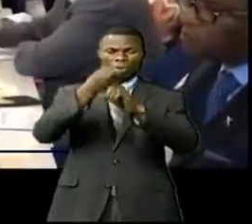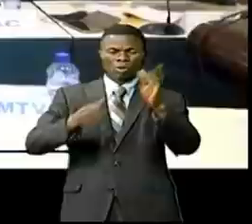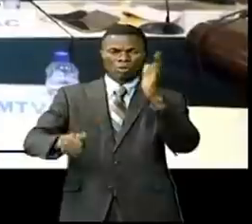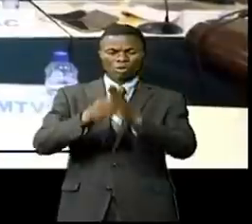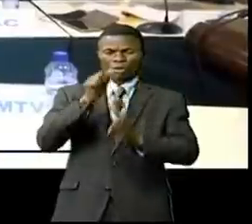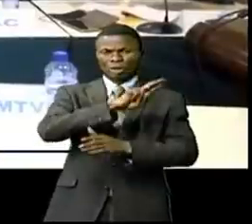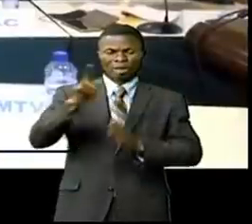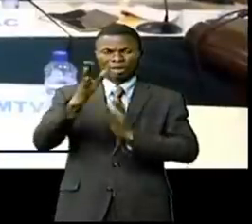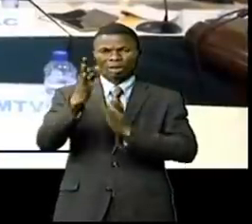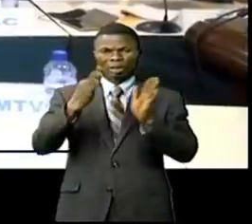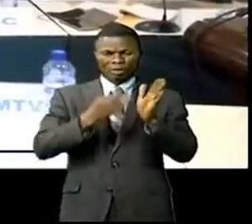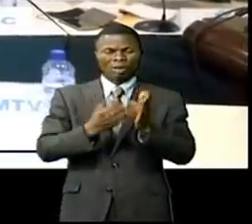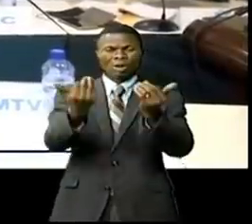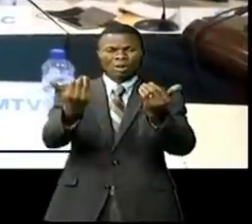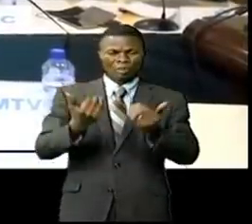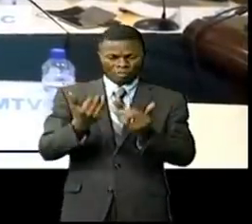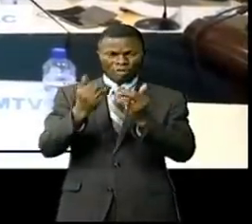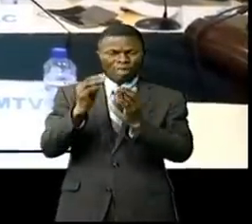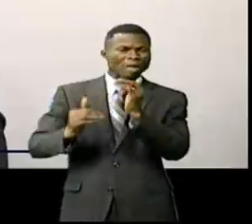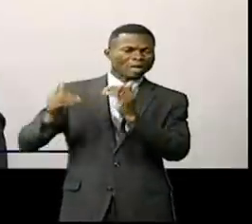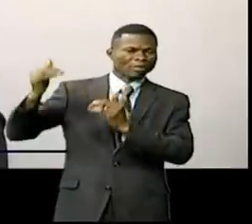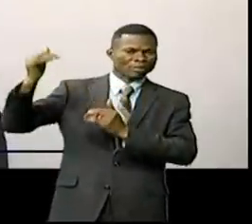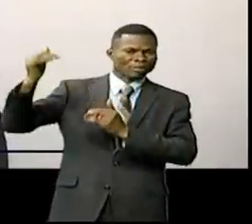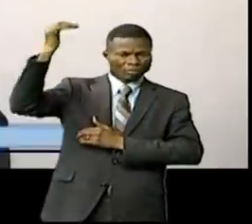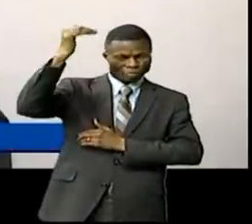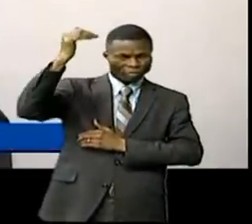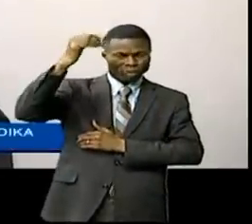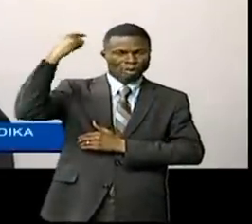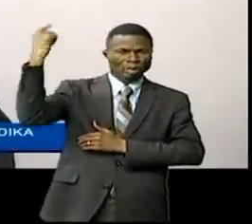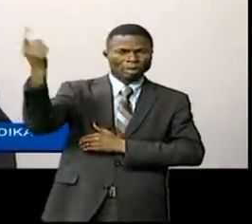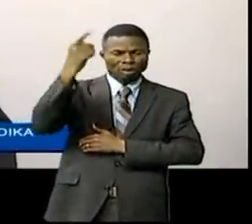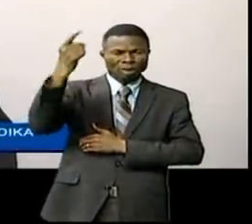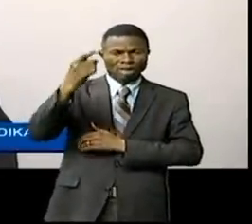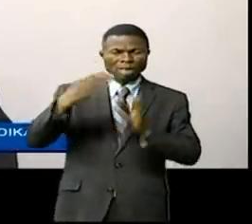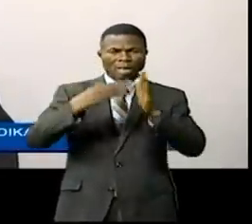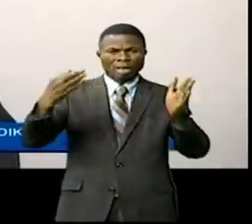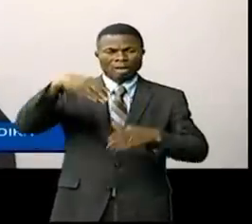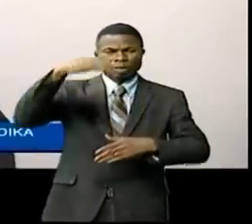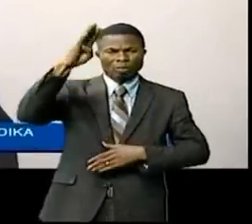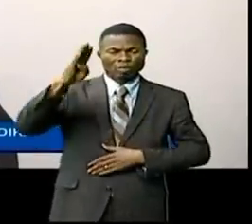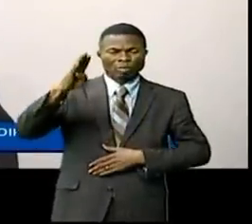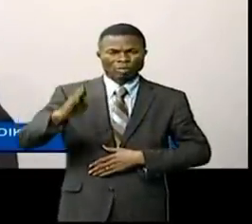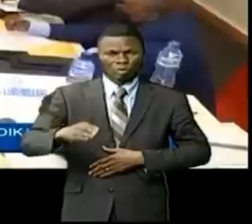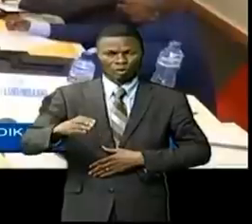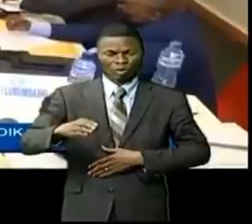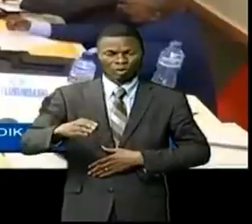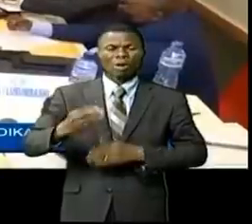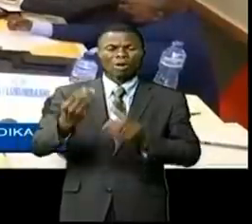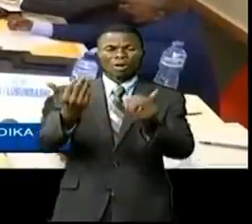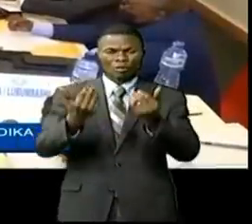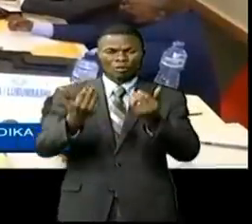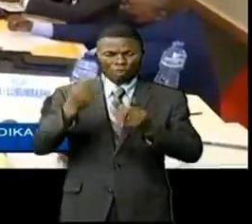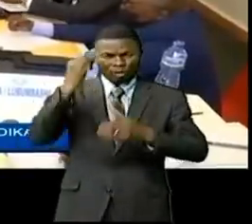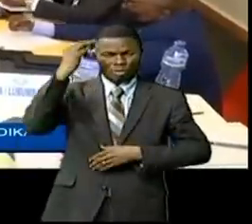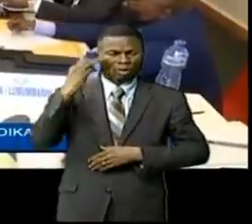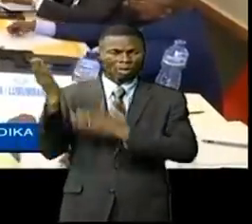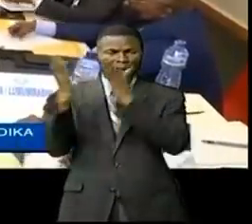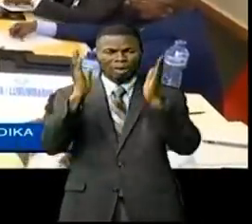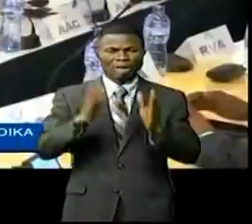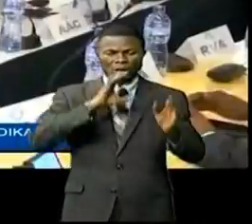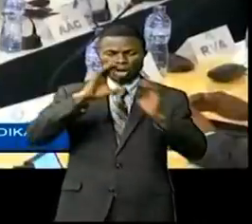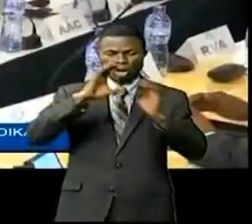2018, veut dépasser la moyenne mondiale de plus de 80%. Tel est le vœu du ministre de Transport, Voies